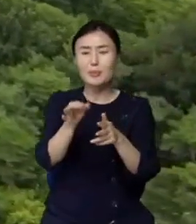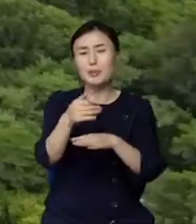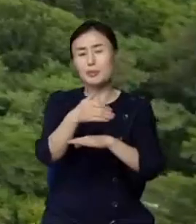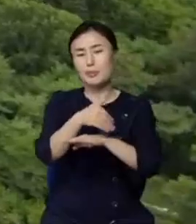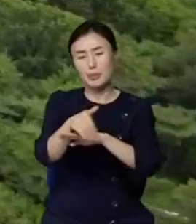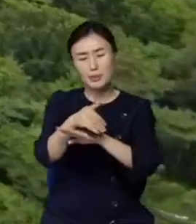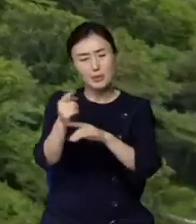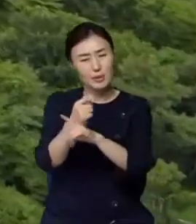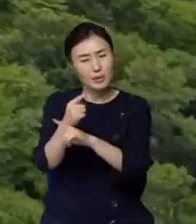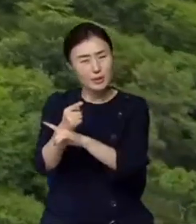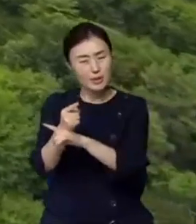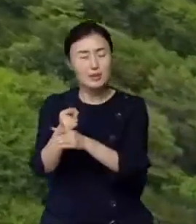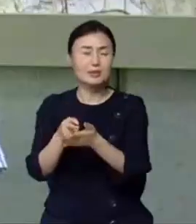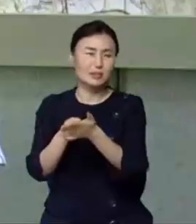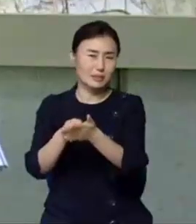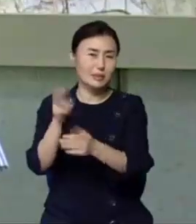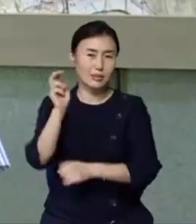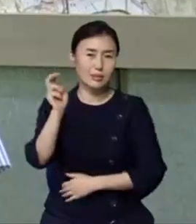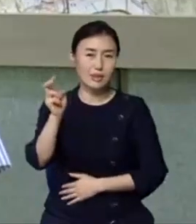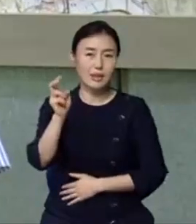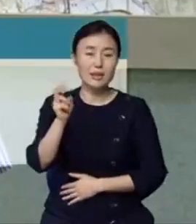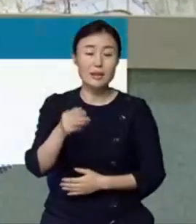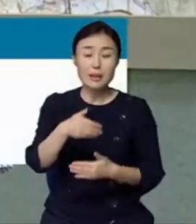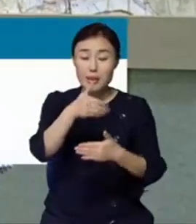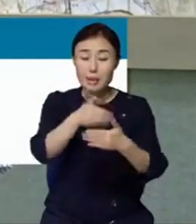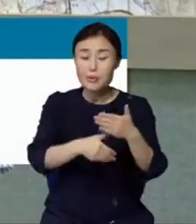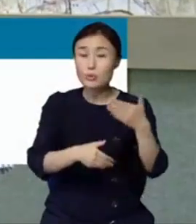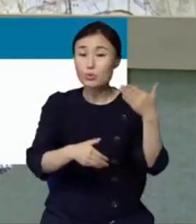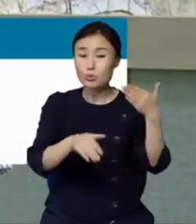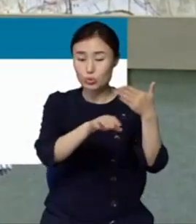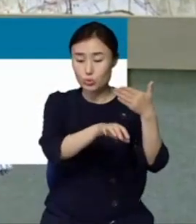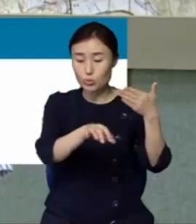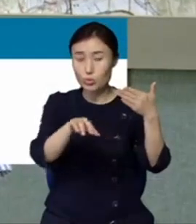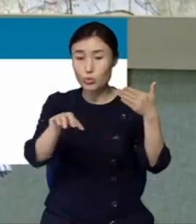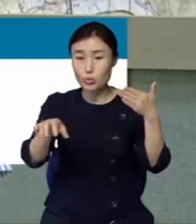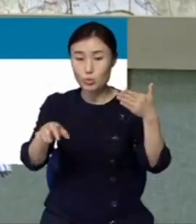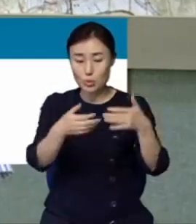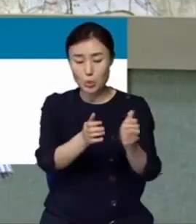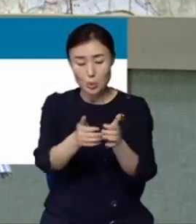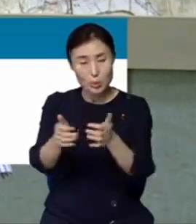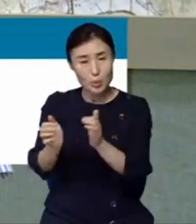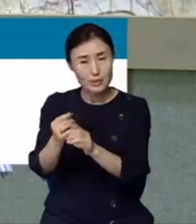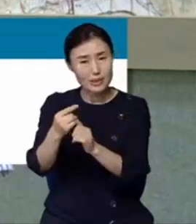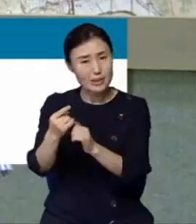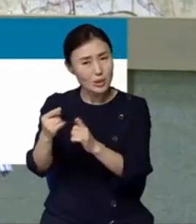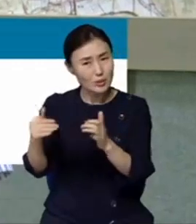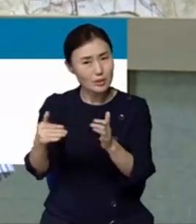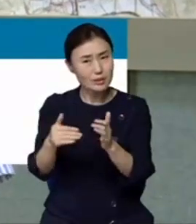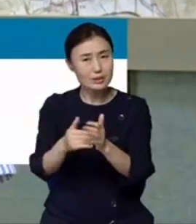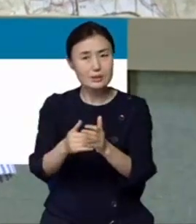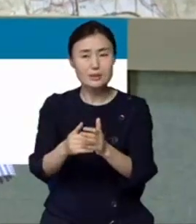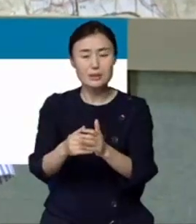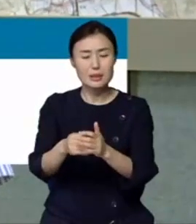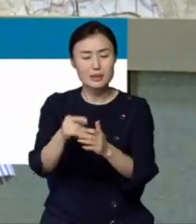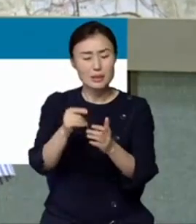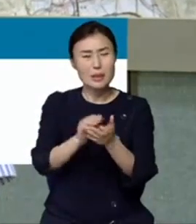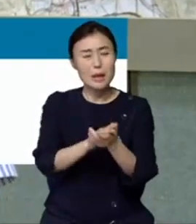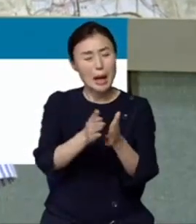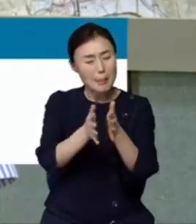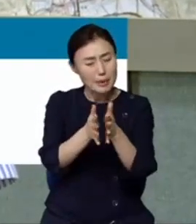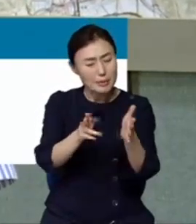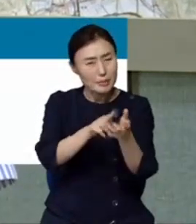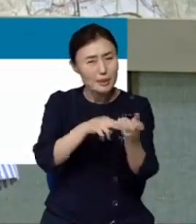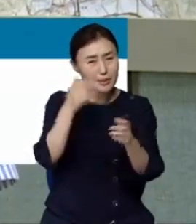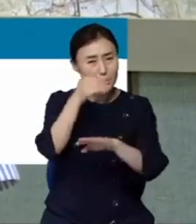전망됩니다. 나머지 9개의 사업지구에 대해서는 내년까지 거의 분양할